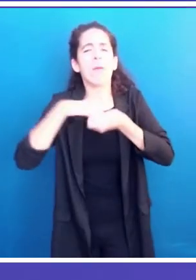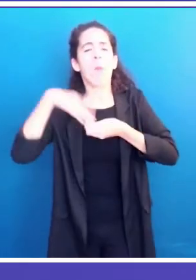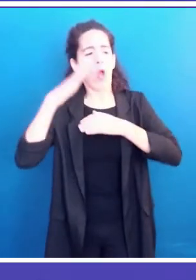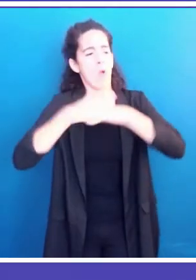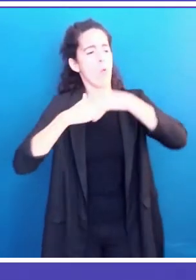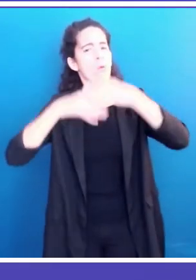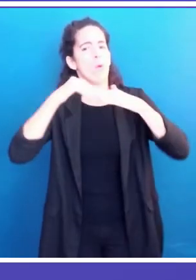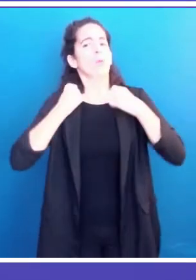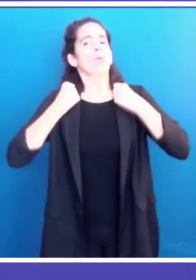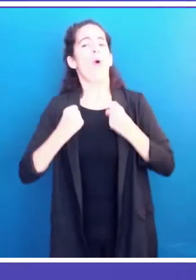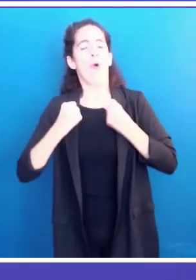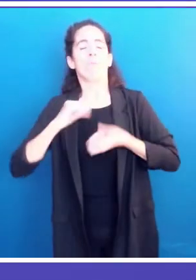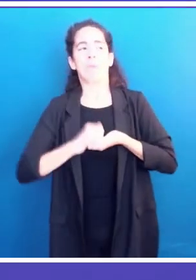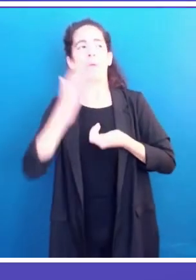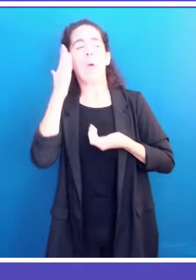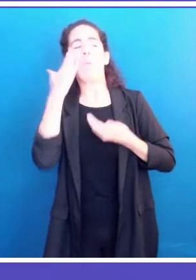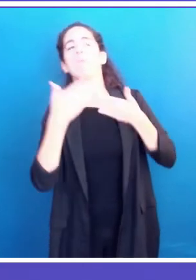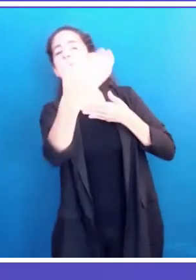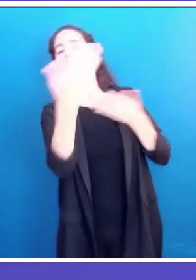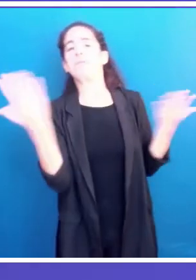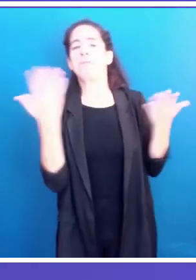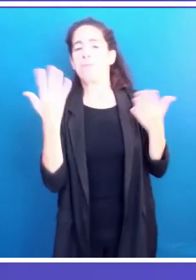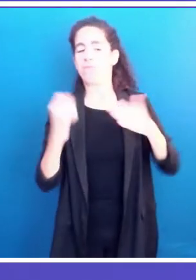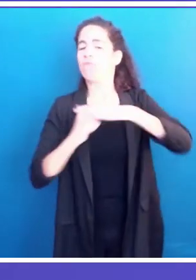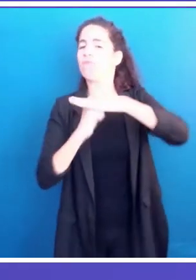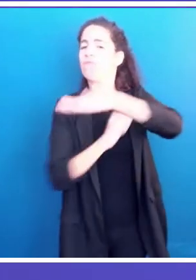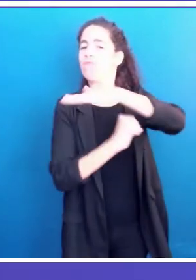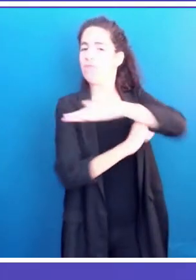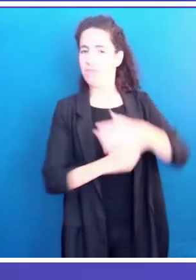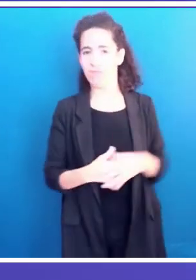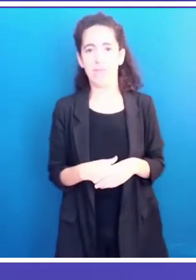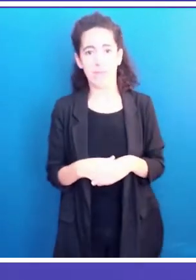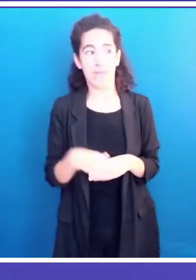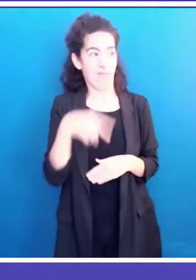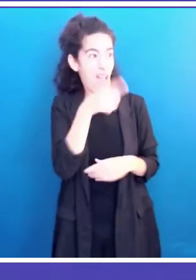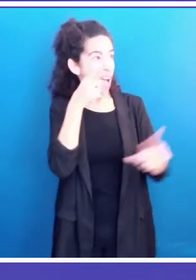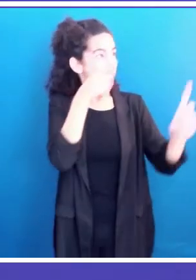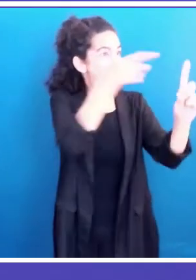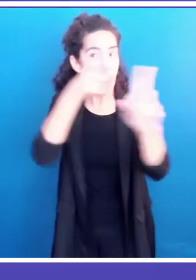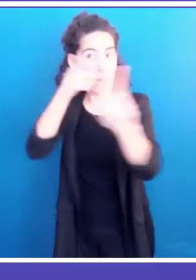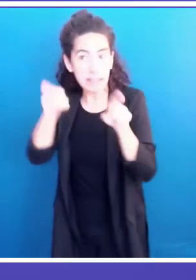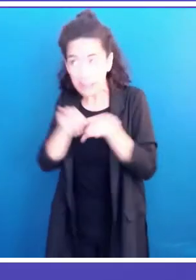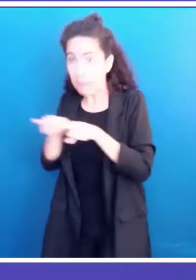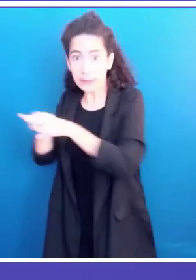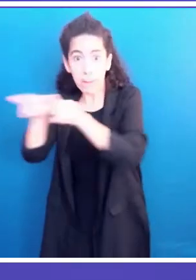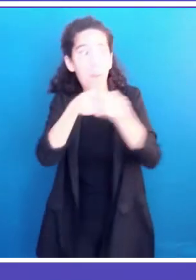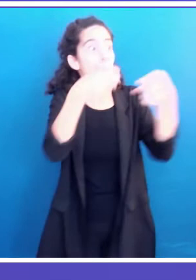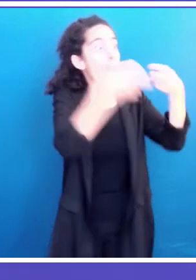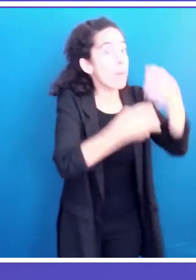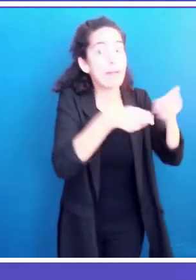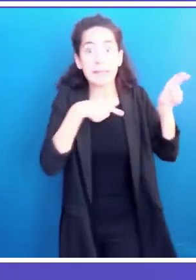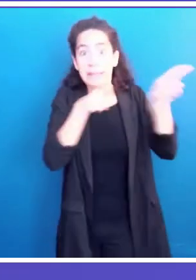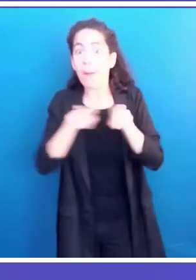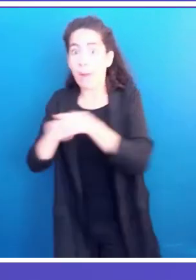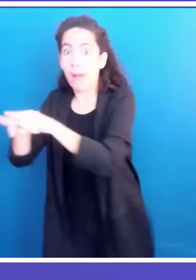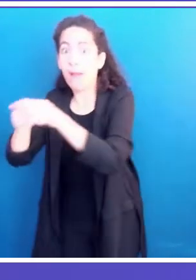أن الوضع يتغير بشكل يومي، وعلينا إذن أن نؤمن هذه التحالفات نظراً